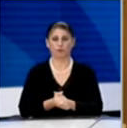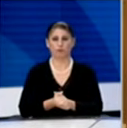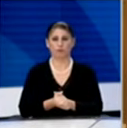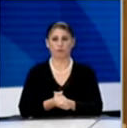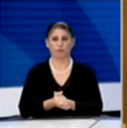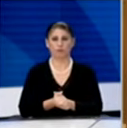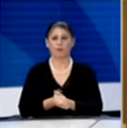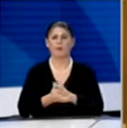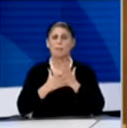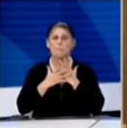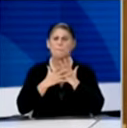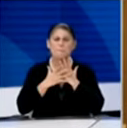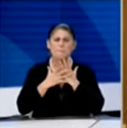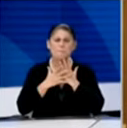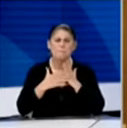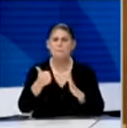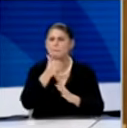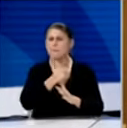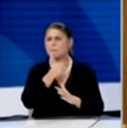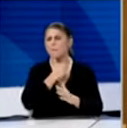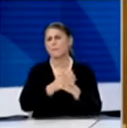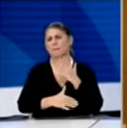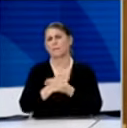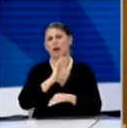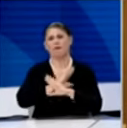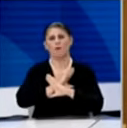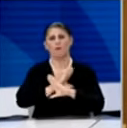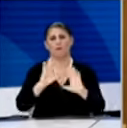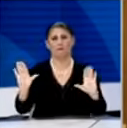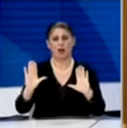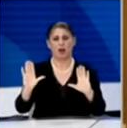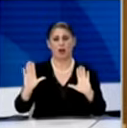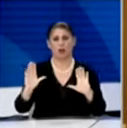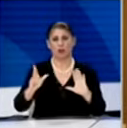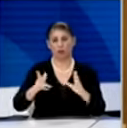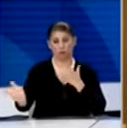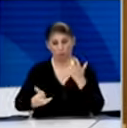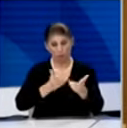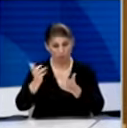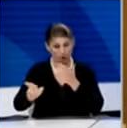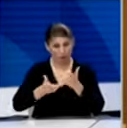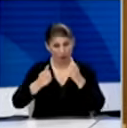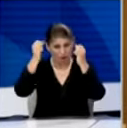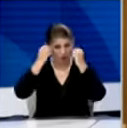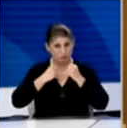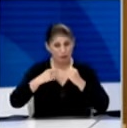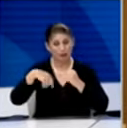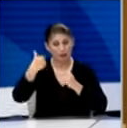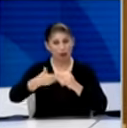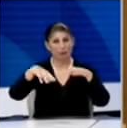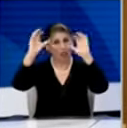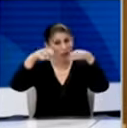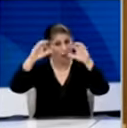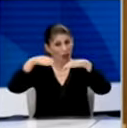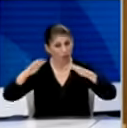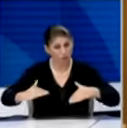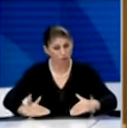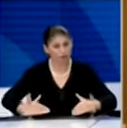των πληγέντων, των πυρόπληκτων και στη συνέχεια των